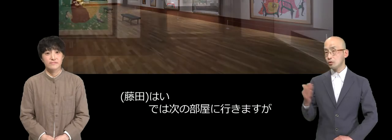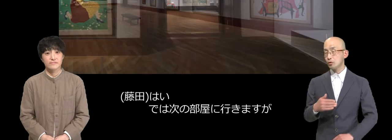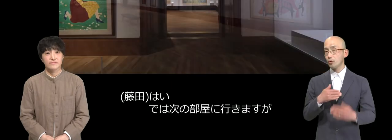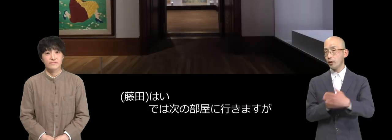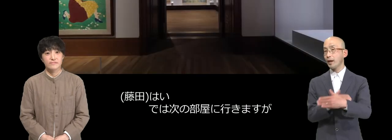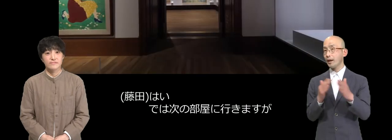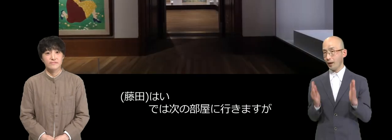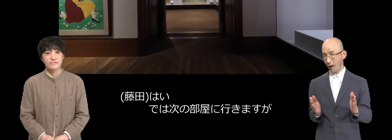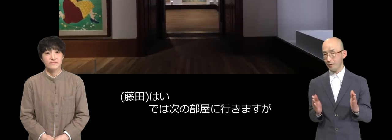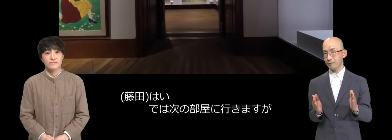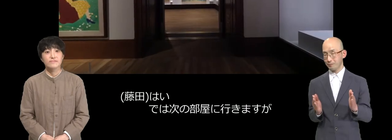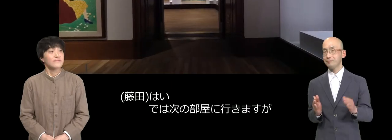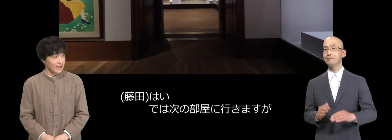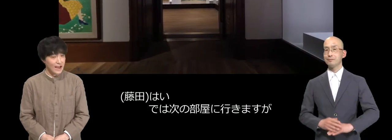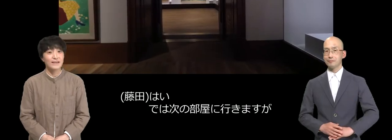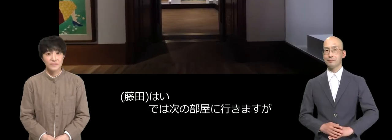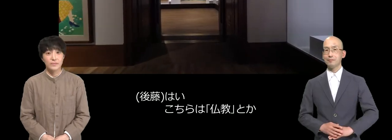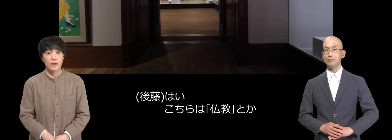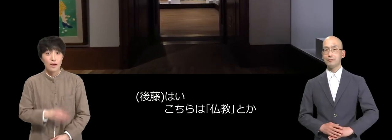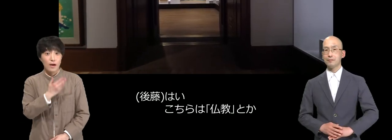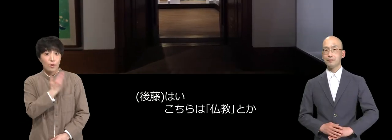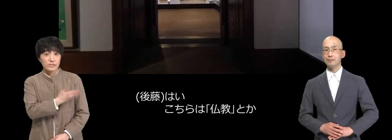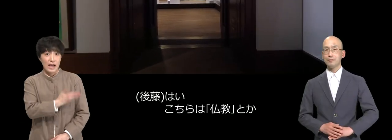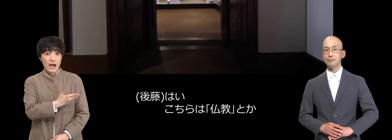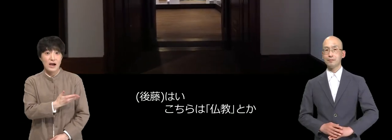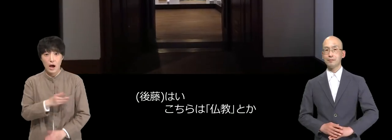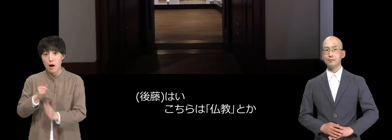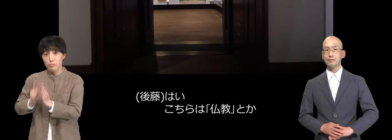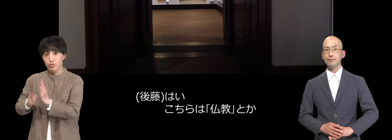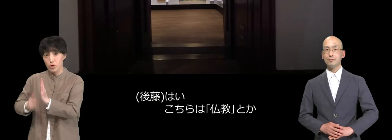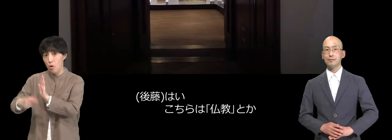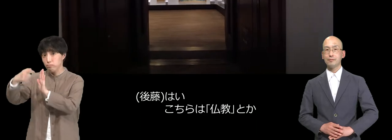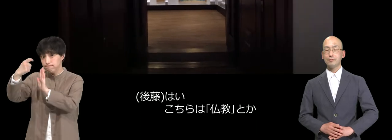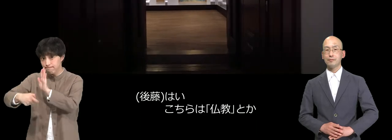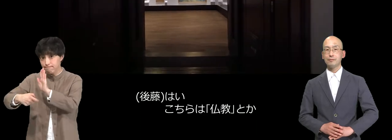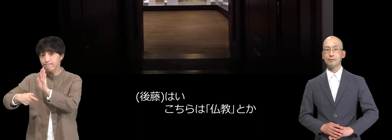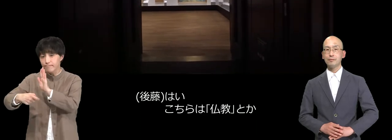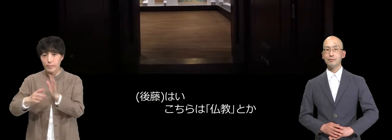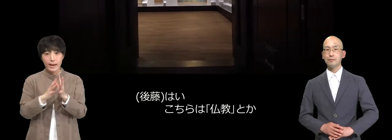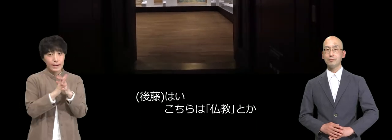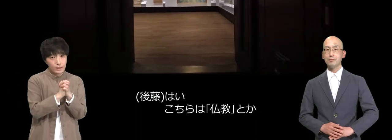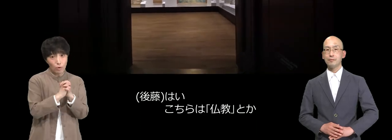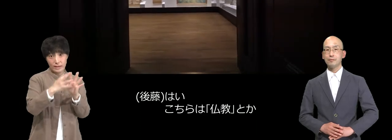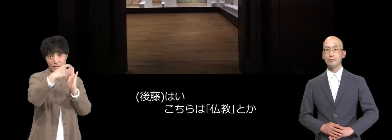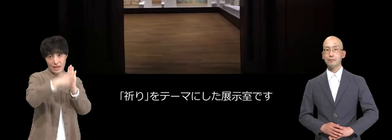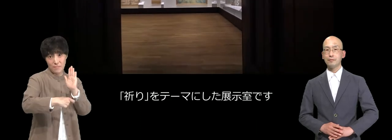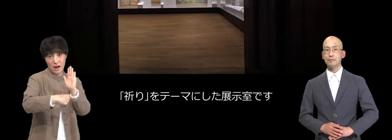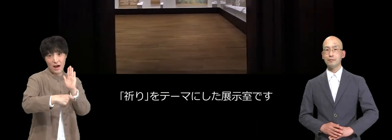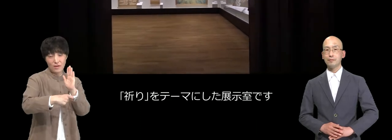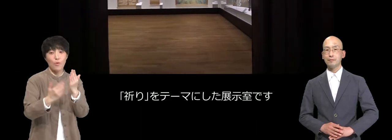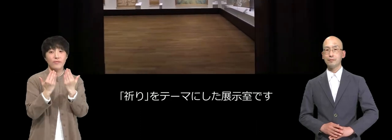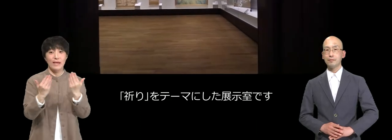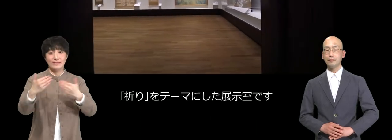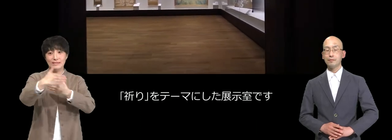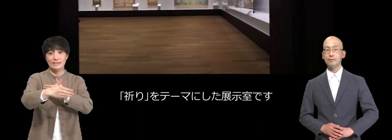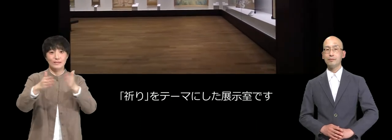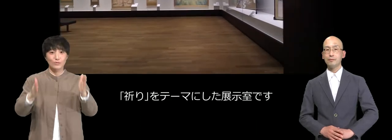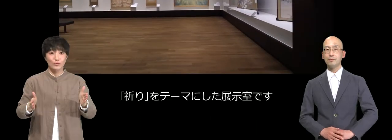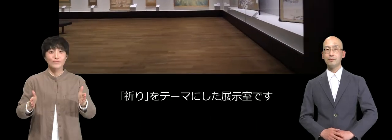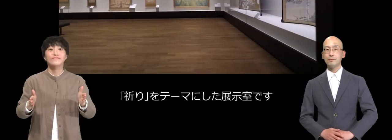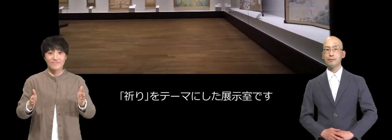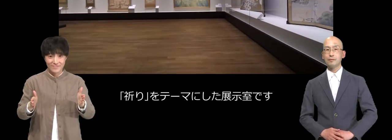にきますだハイエットこちらは仏教とかまあ祈りを